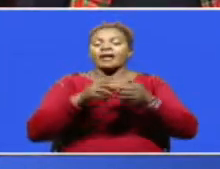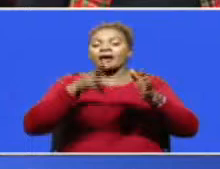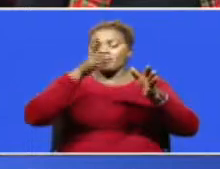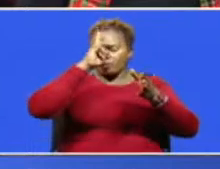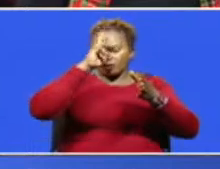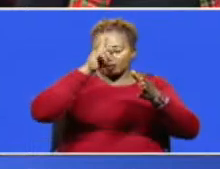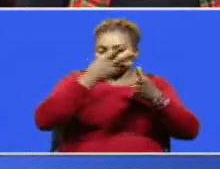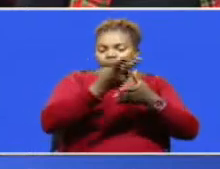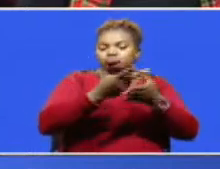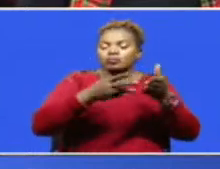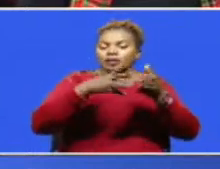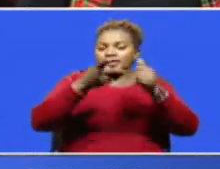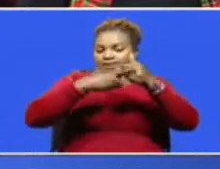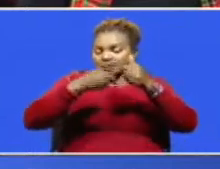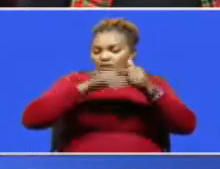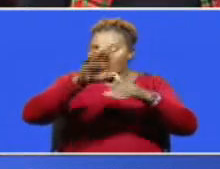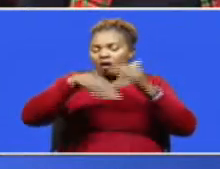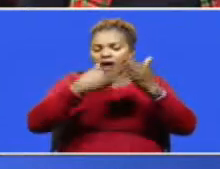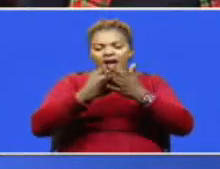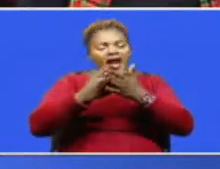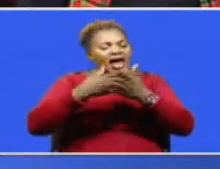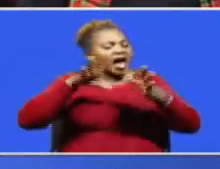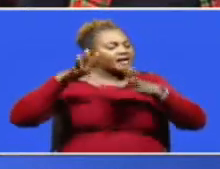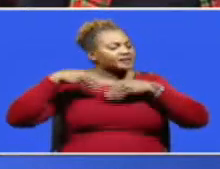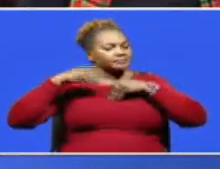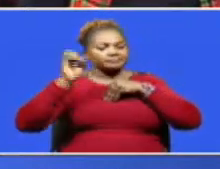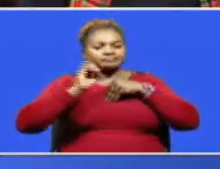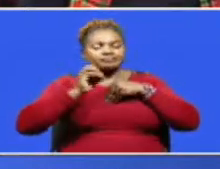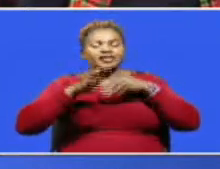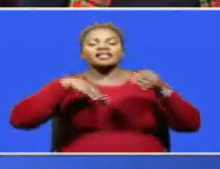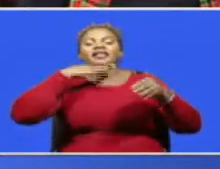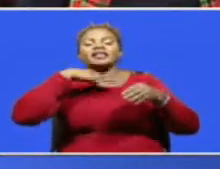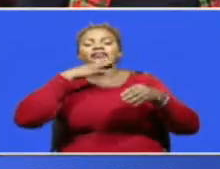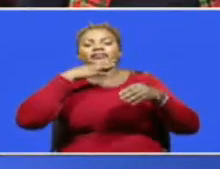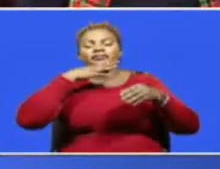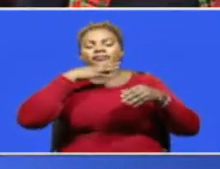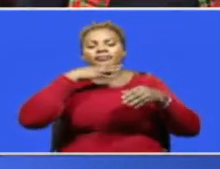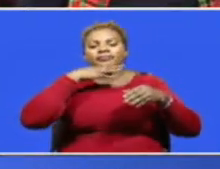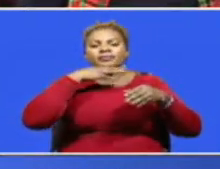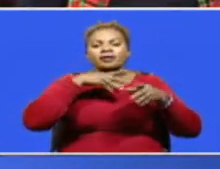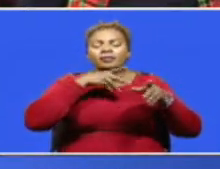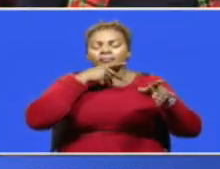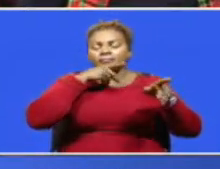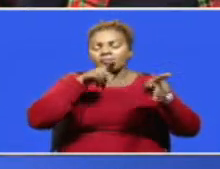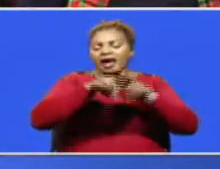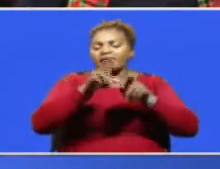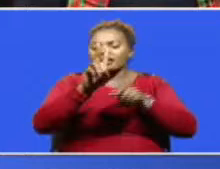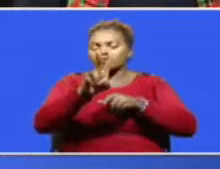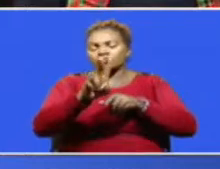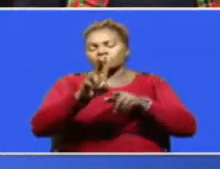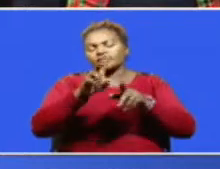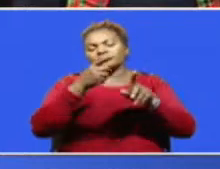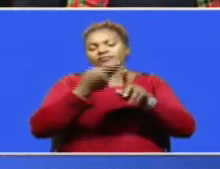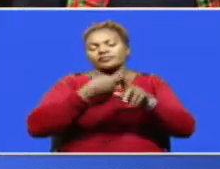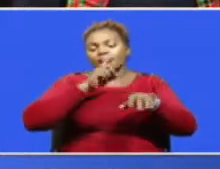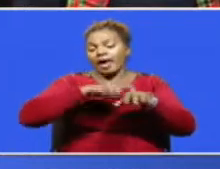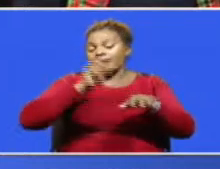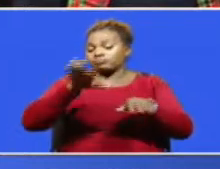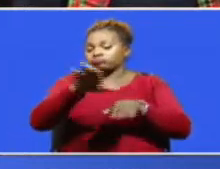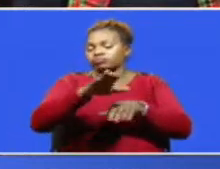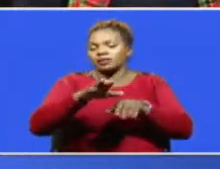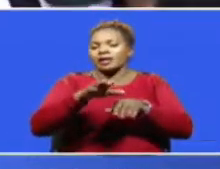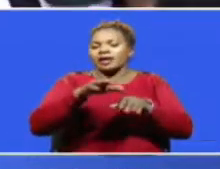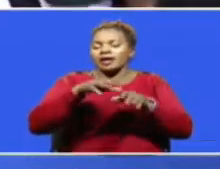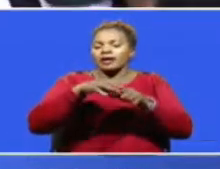Maafisa hao sita wakakanusha mashtaka ya mauaji ya Emmanuel Mutura Ndwega na Benson Njiru Ndwega. Upande wa